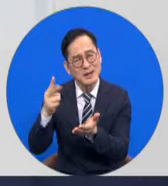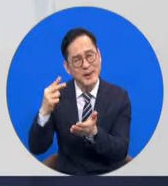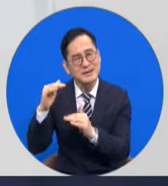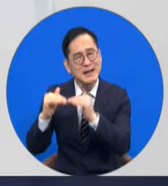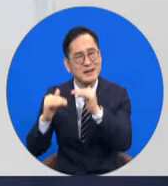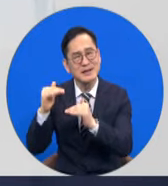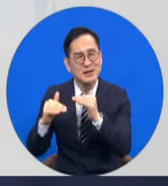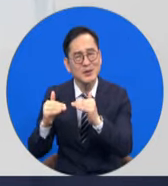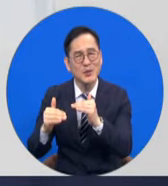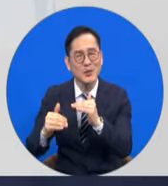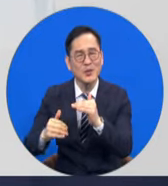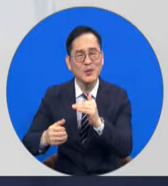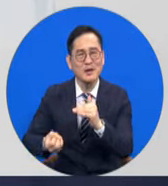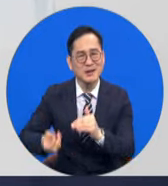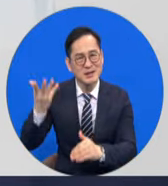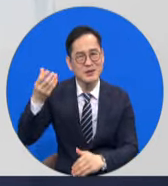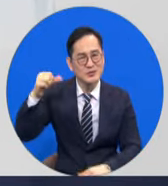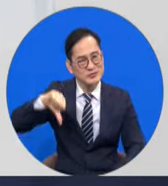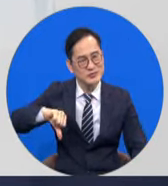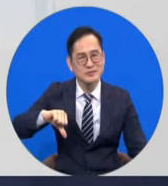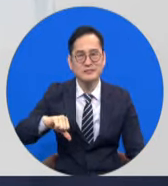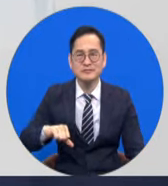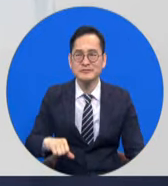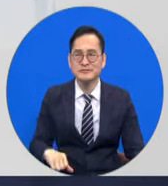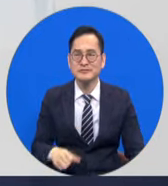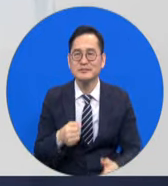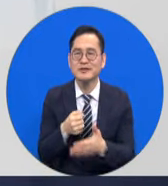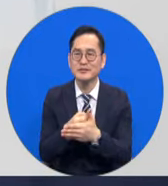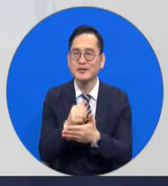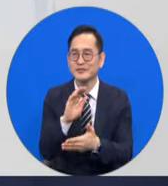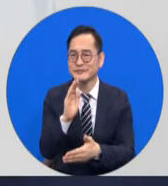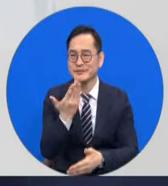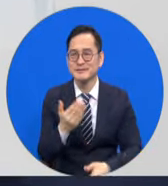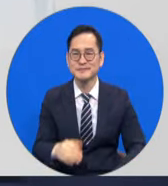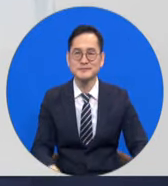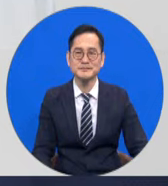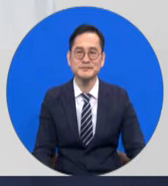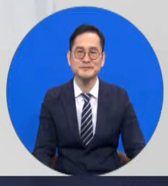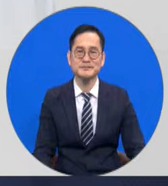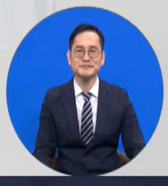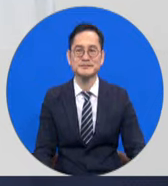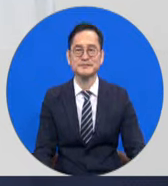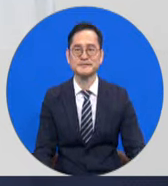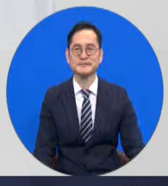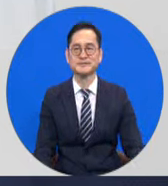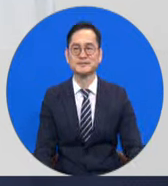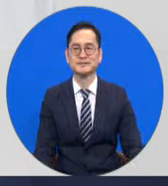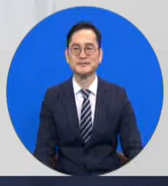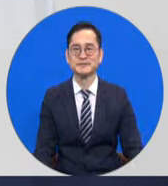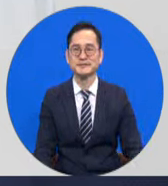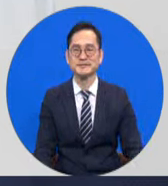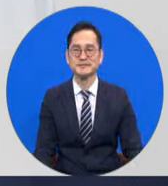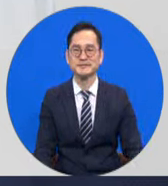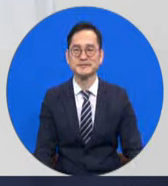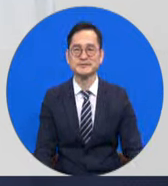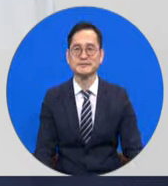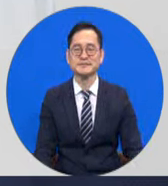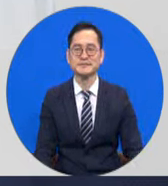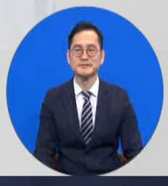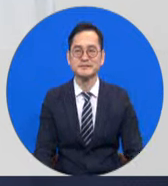고민정 의원 대 오신환 후보가 오차 범위 내에 박빙 양상. 그런데 수백 표로 승부 갈리나 이런 관측 보도가